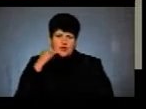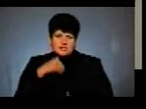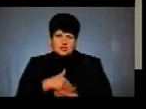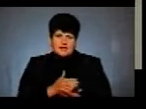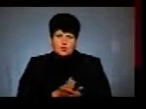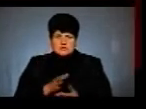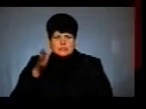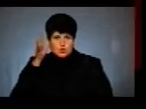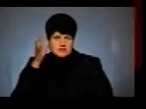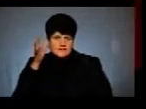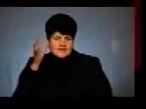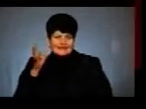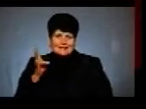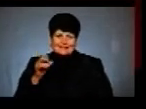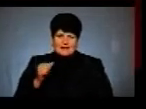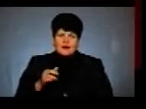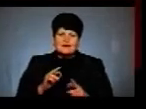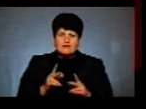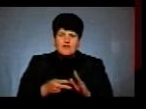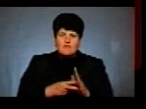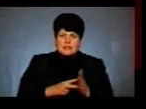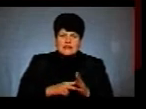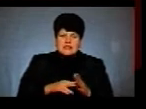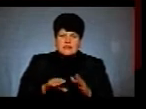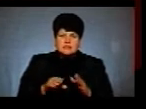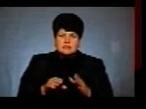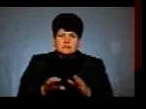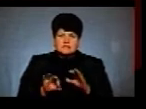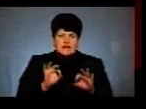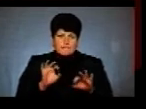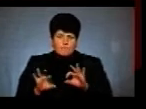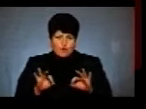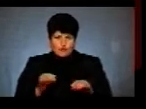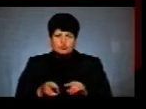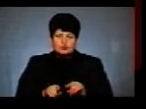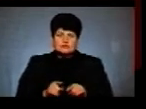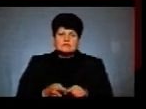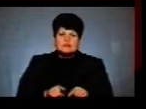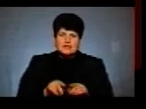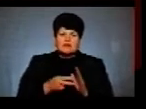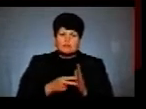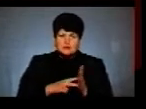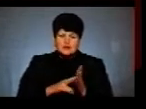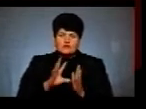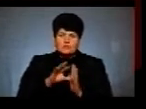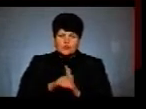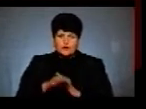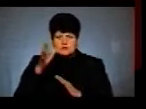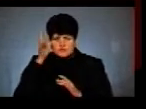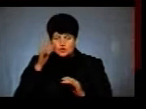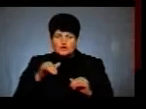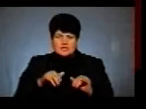якості освіти, як в плані набору, так і в плані провадження освітньої діяльності у себе